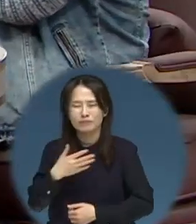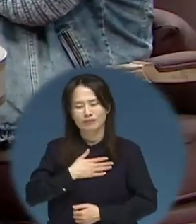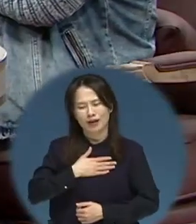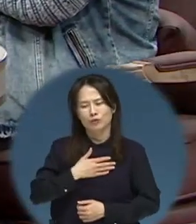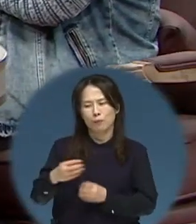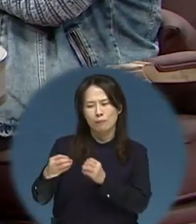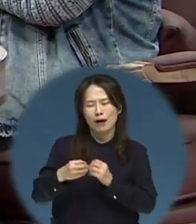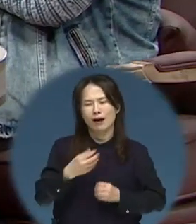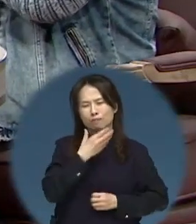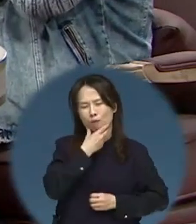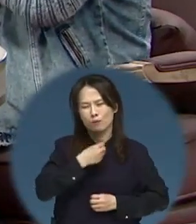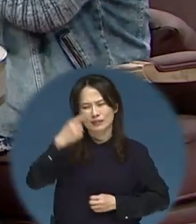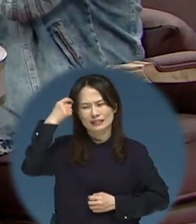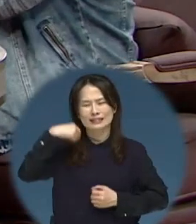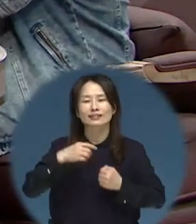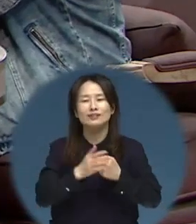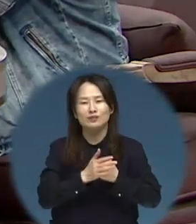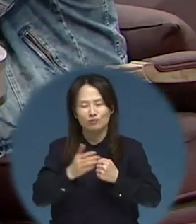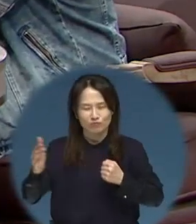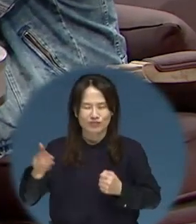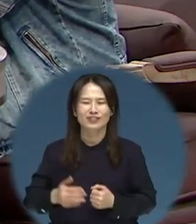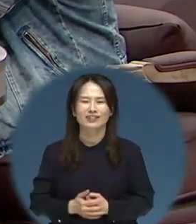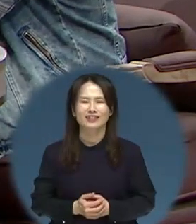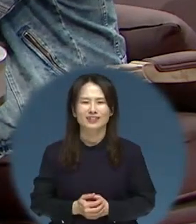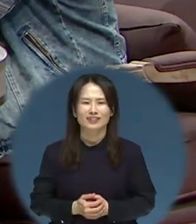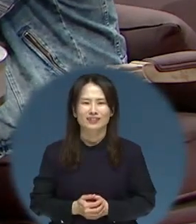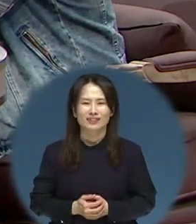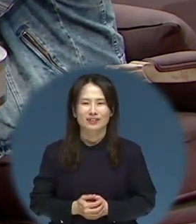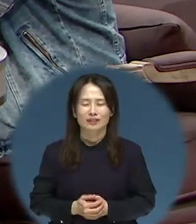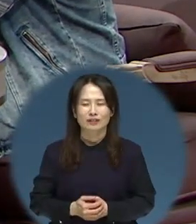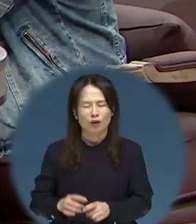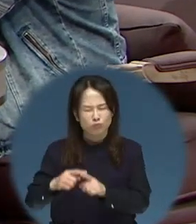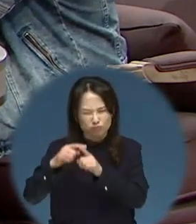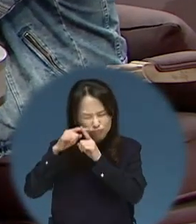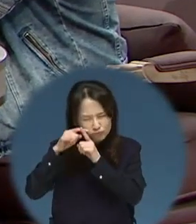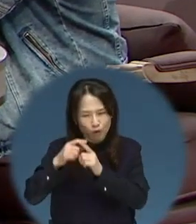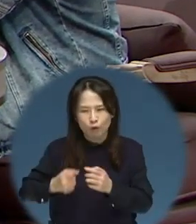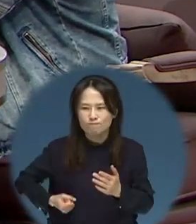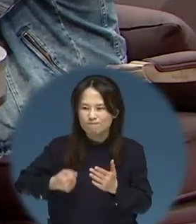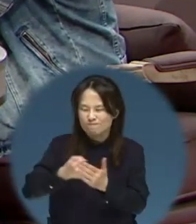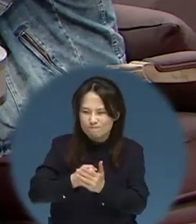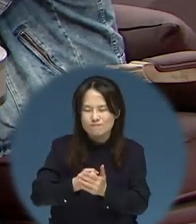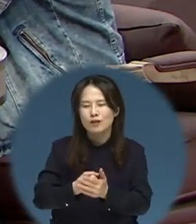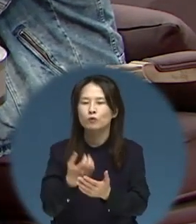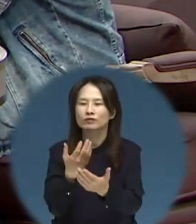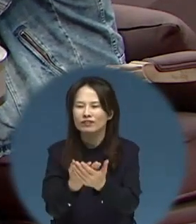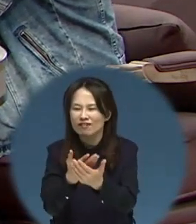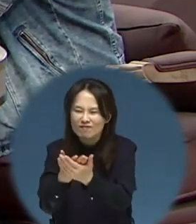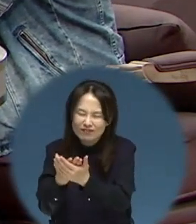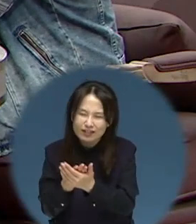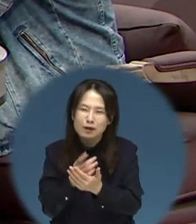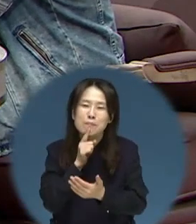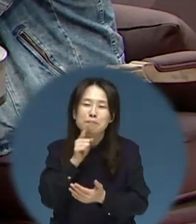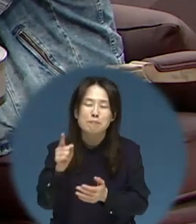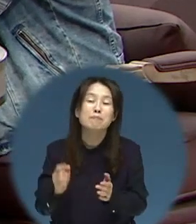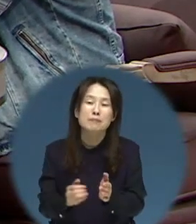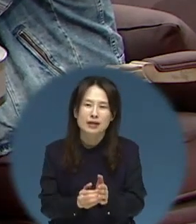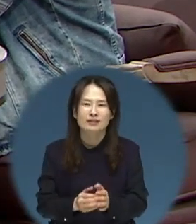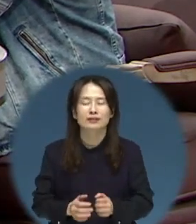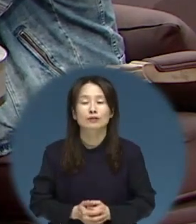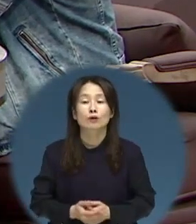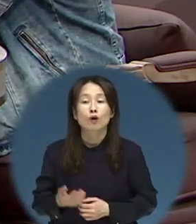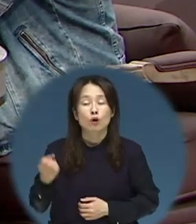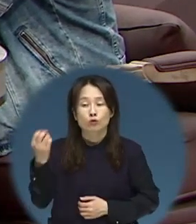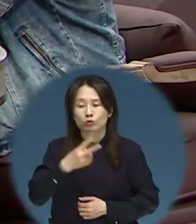하나 재밌었던 거는 저는 당연히 거절받을 거라는 생각으로 늘 사람들에게 접근을 했어요. 그러니까 거절이